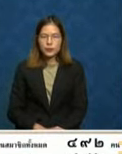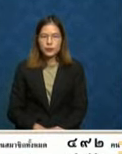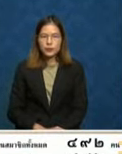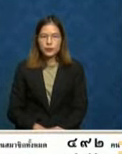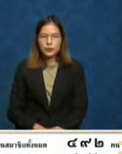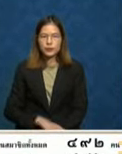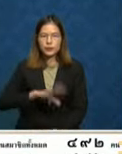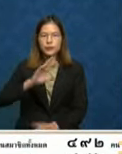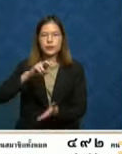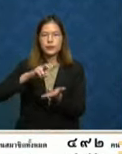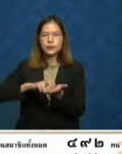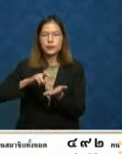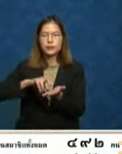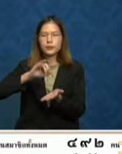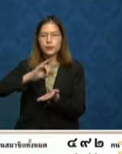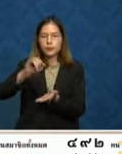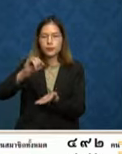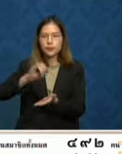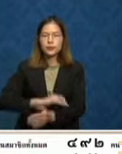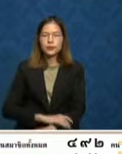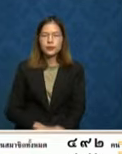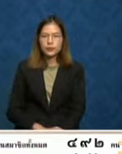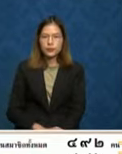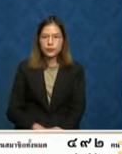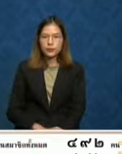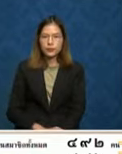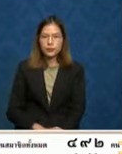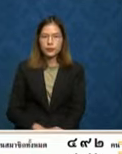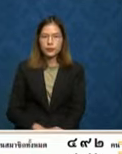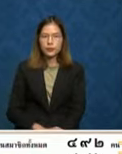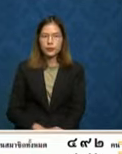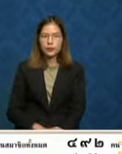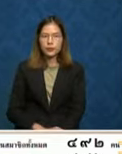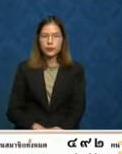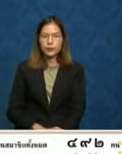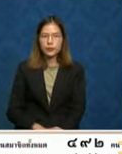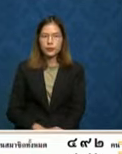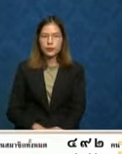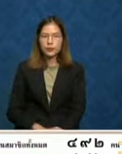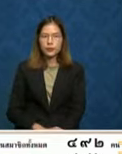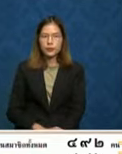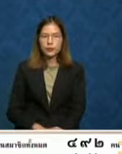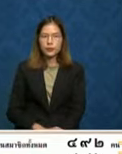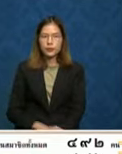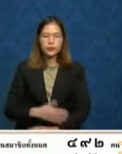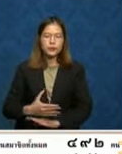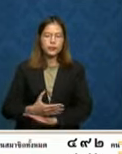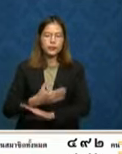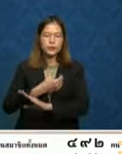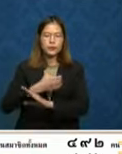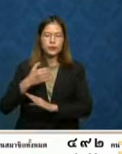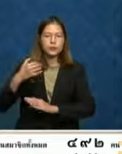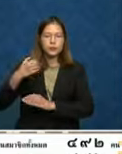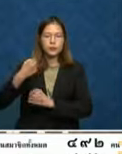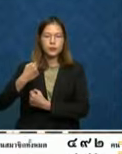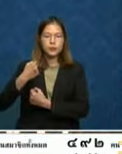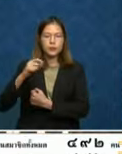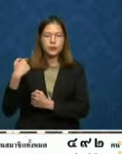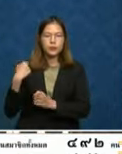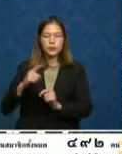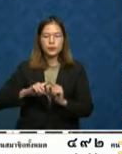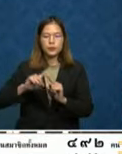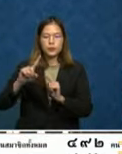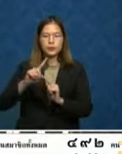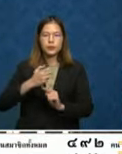ผู้รับรองถูกต้องนะครับต่อไปเชิญพรรคประชาธิปัตย์ 1ท่านครับเรียนเชิญฮะกราบเรียนท่านประธานสภา